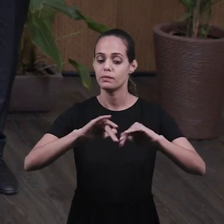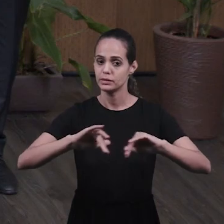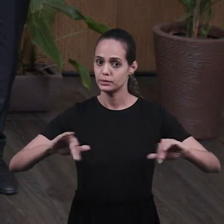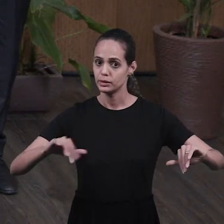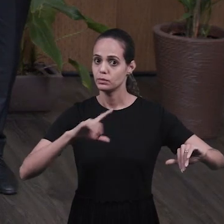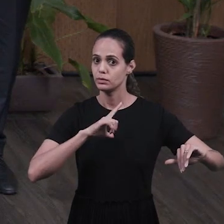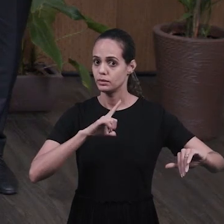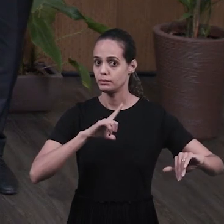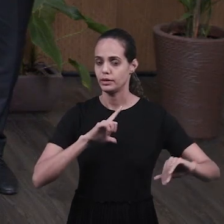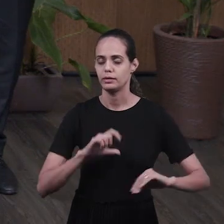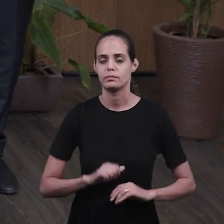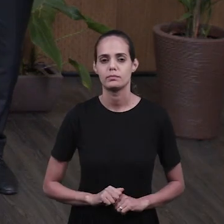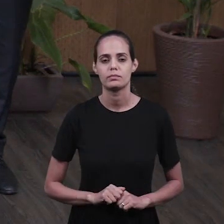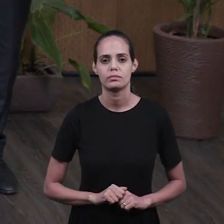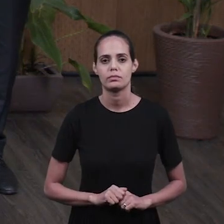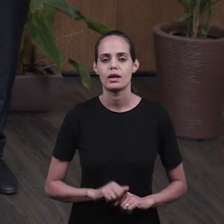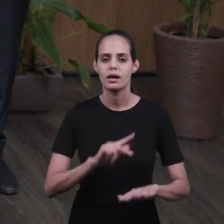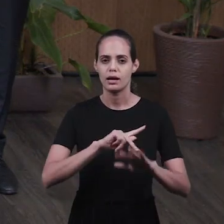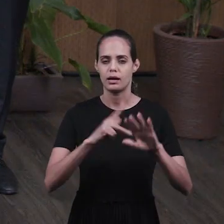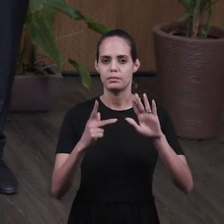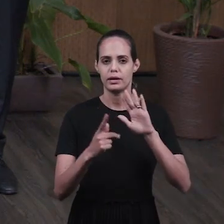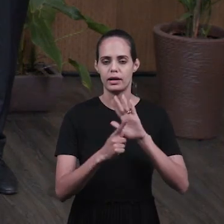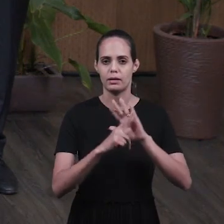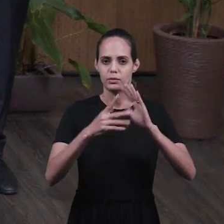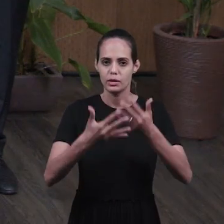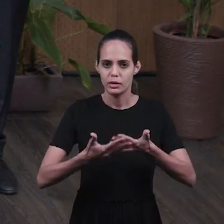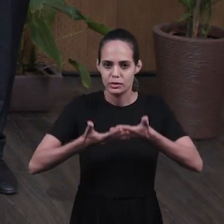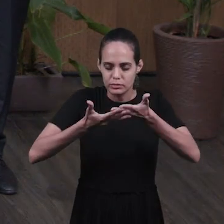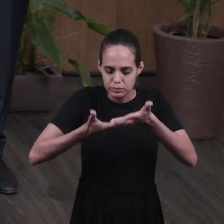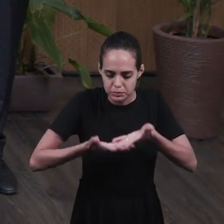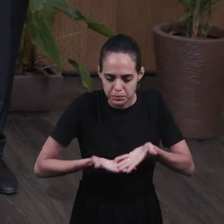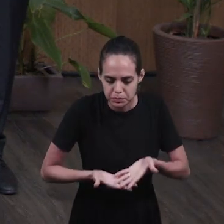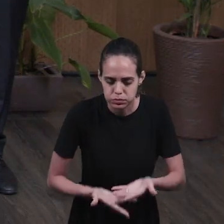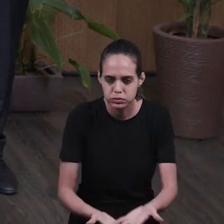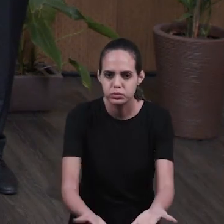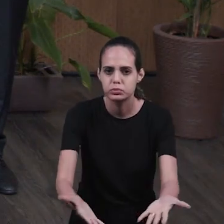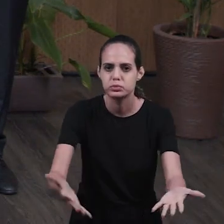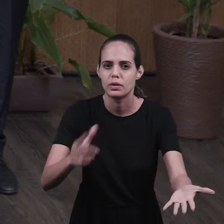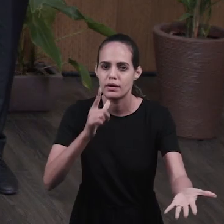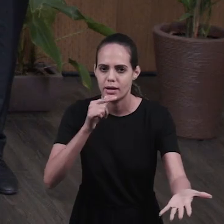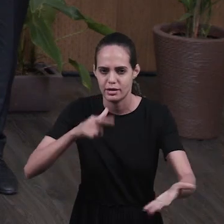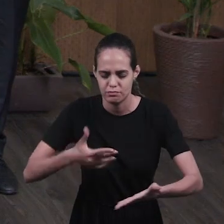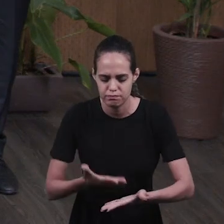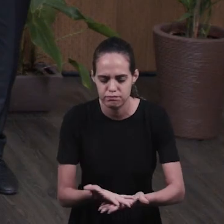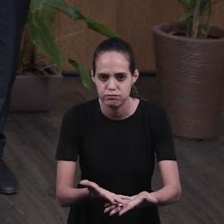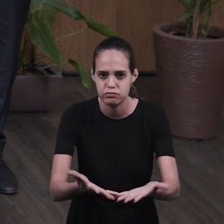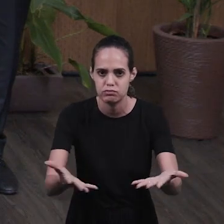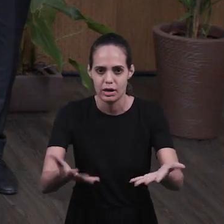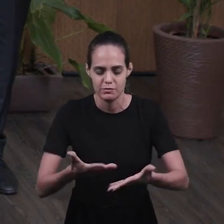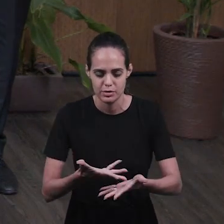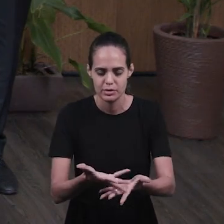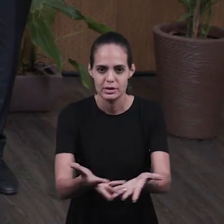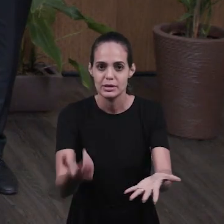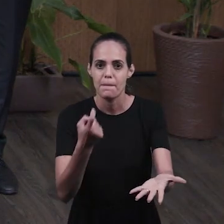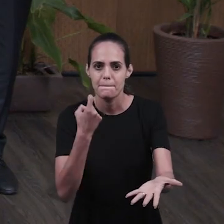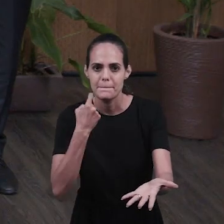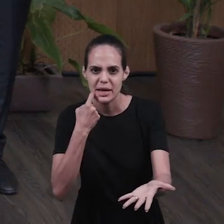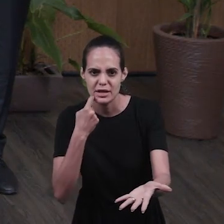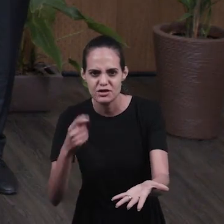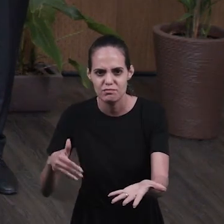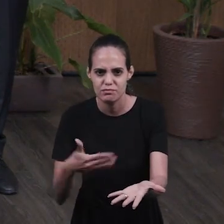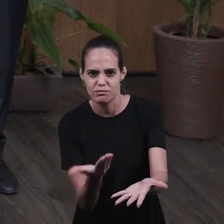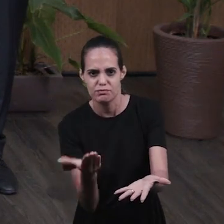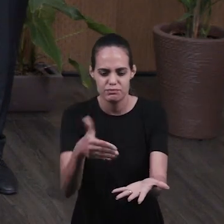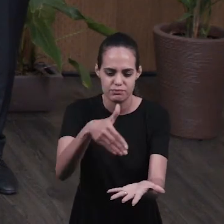La parabole du filet nous dit ici qu'elle est venue de la mer remplie de